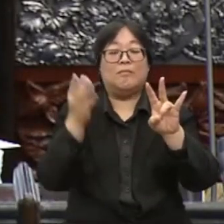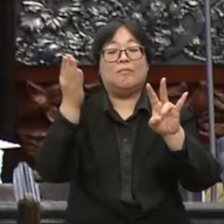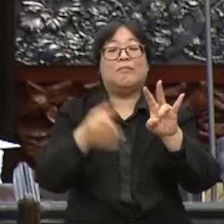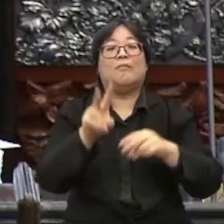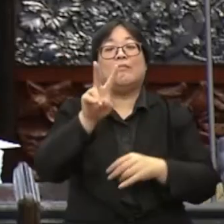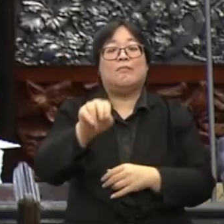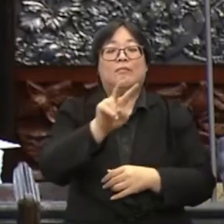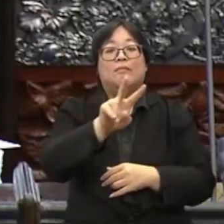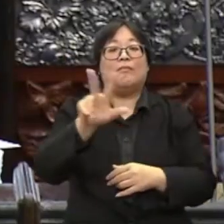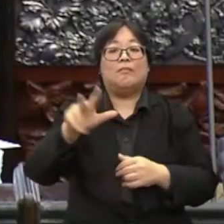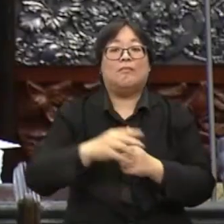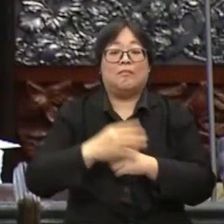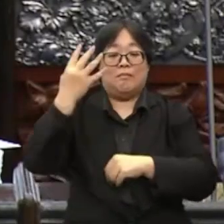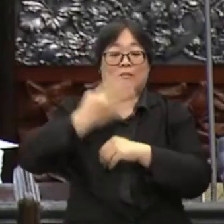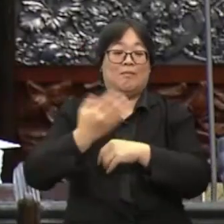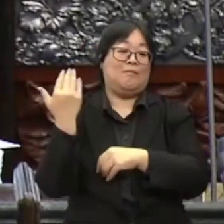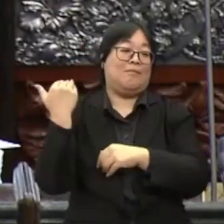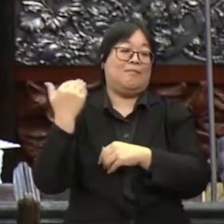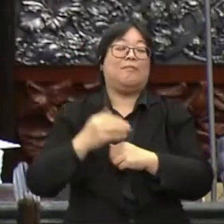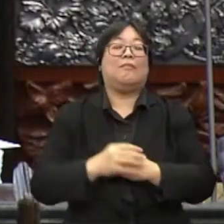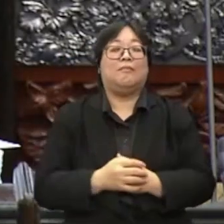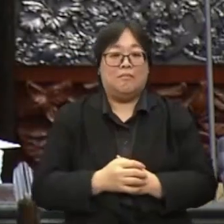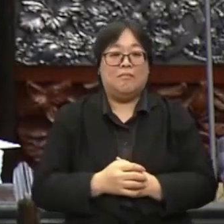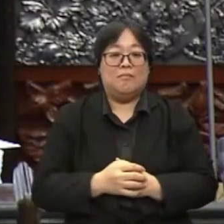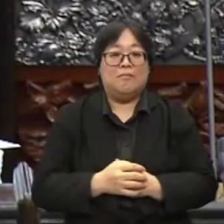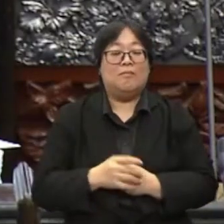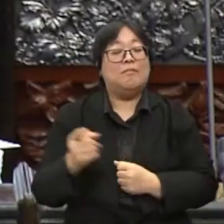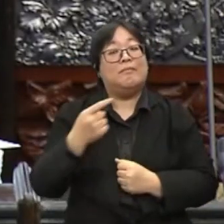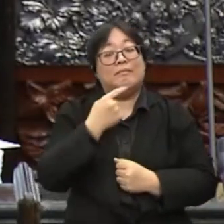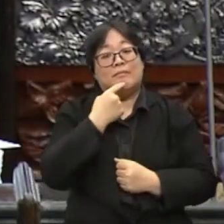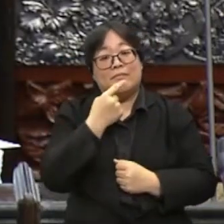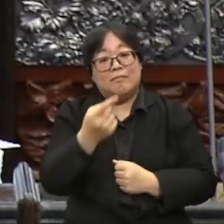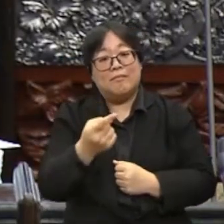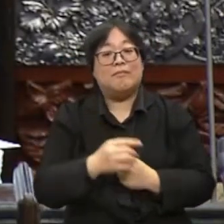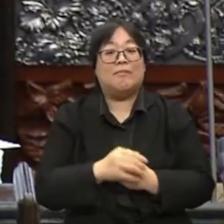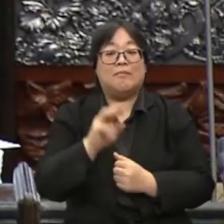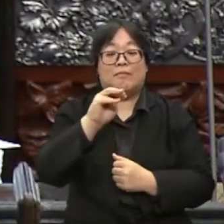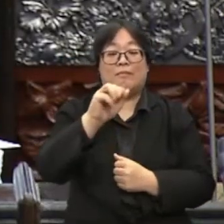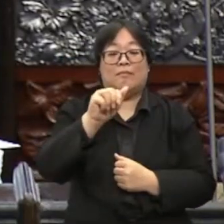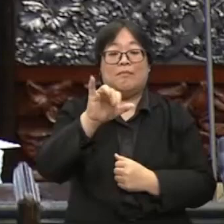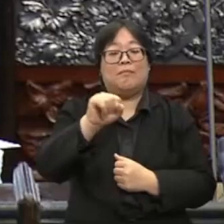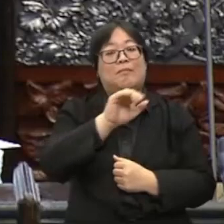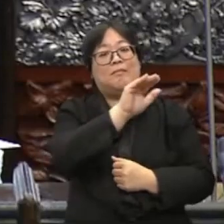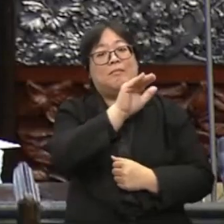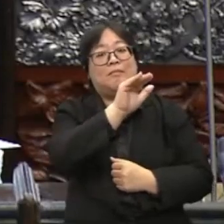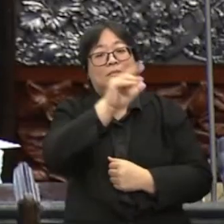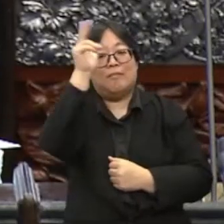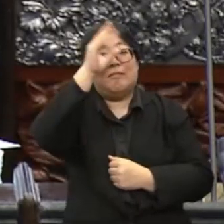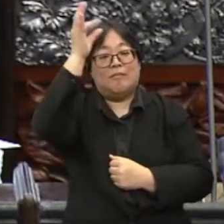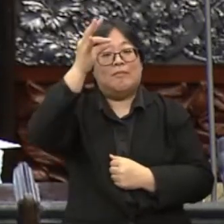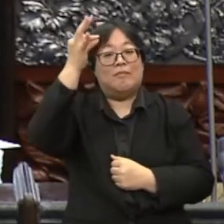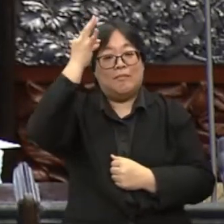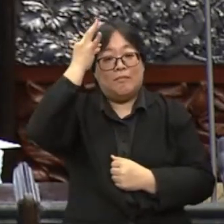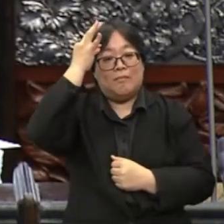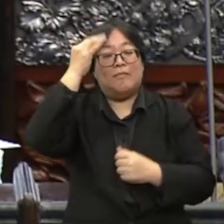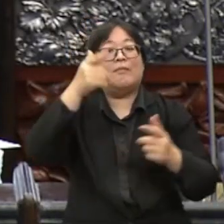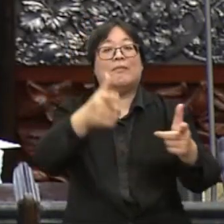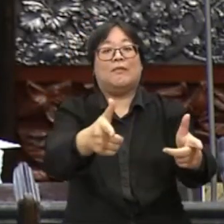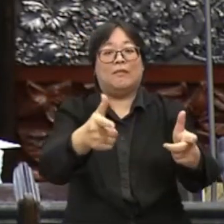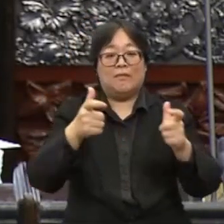2023 4 hari yang lepas yang menyatakan bahawa Mais menggesa kerajaan persekutuan